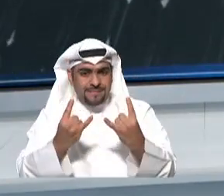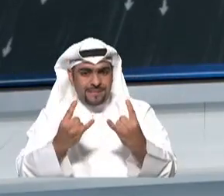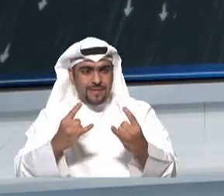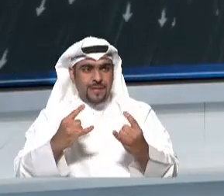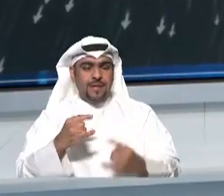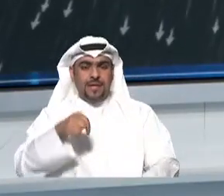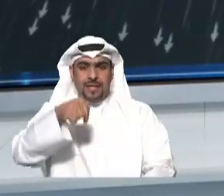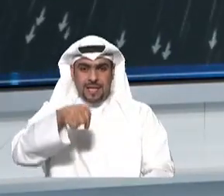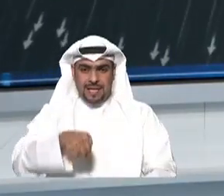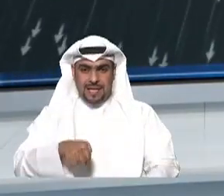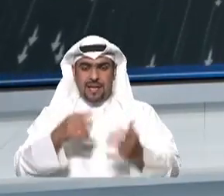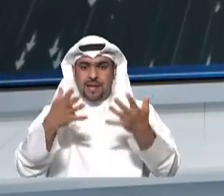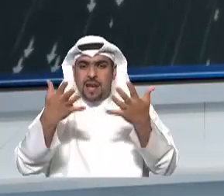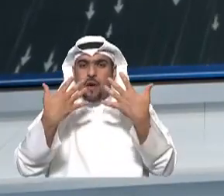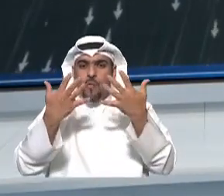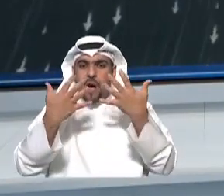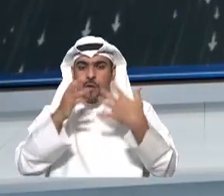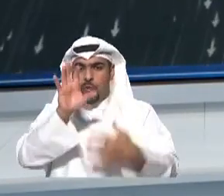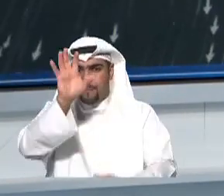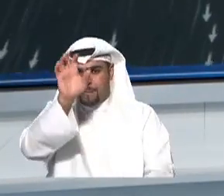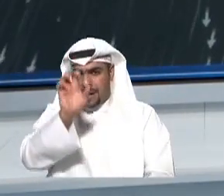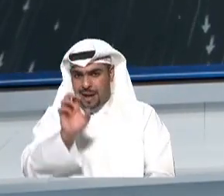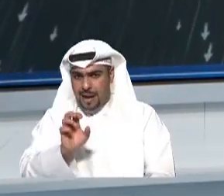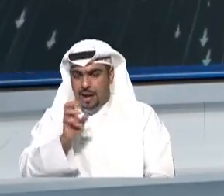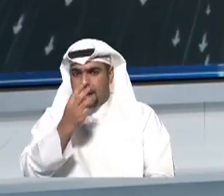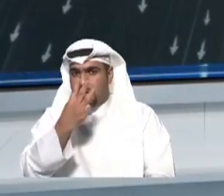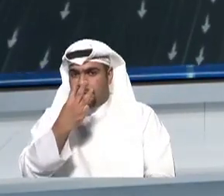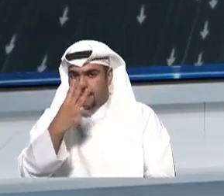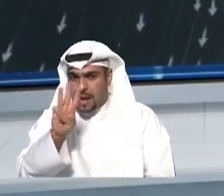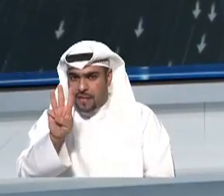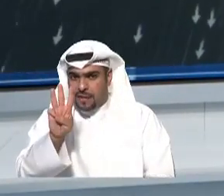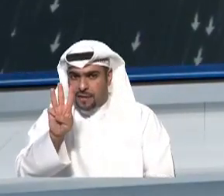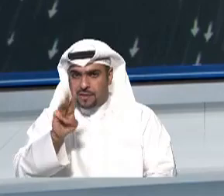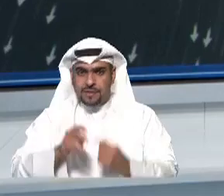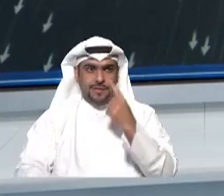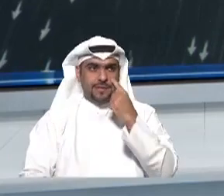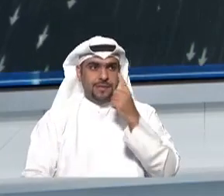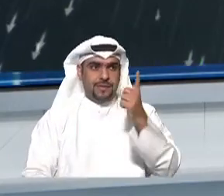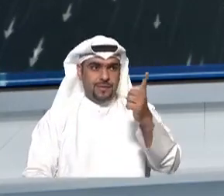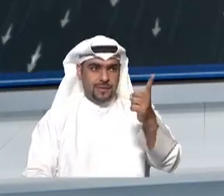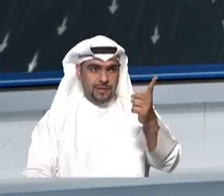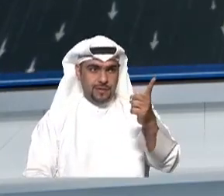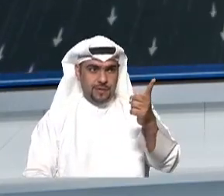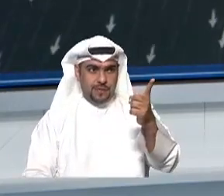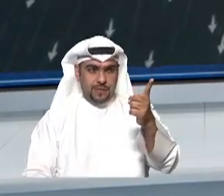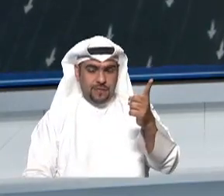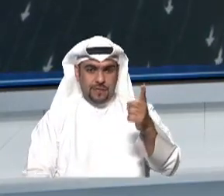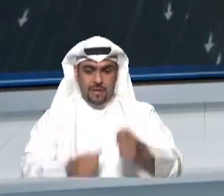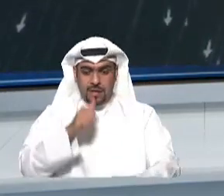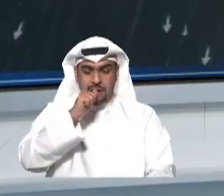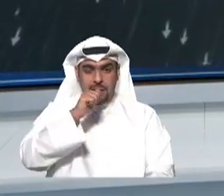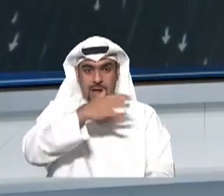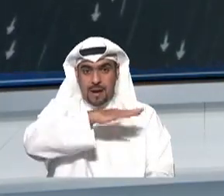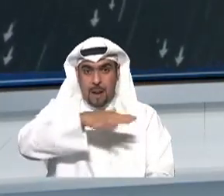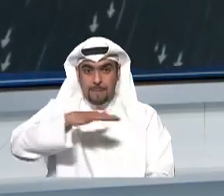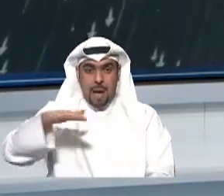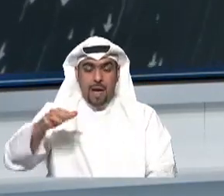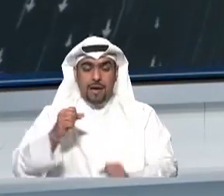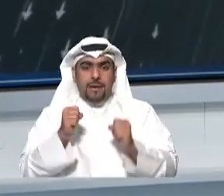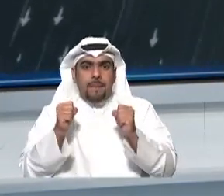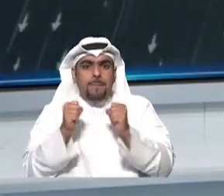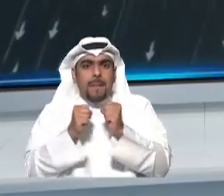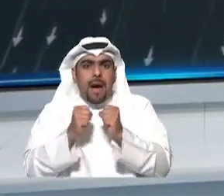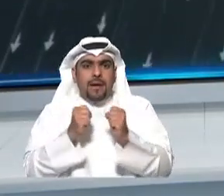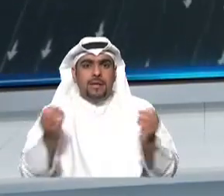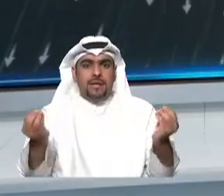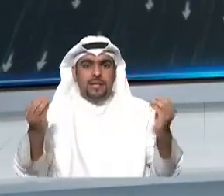كيلومتر في الساعة. باردة في المناطق الغربية من البلاد، درجات الحرارة ترتفع أكثر كل ما قربنا من السواحل. درجات الحرارة بوجه عام تتراوح الليلة